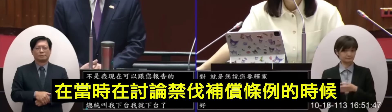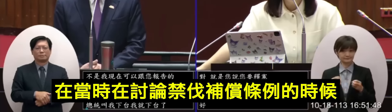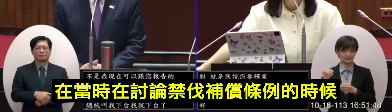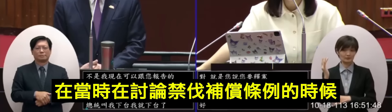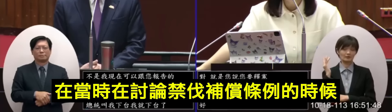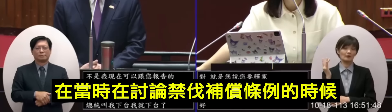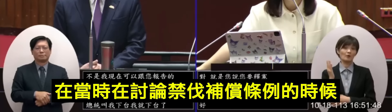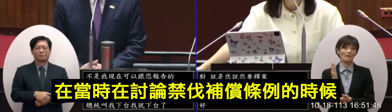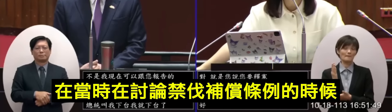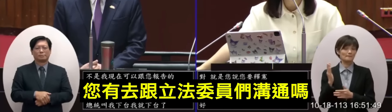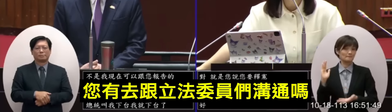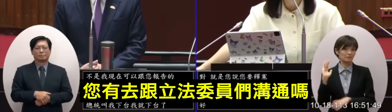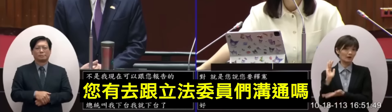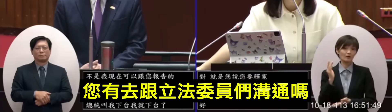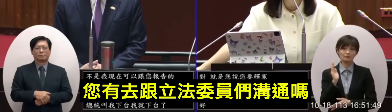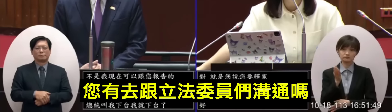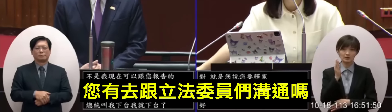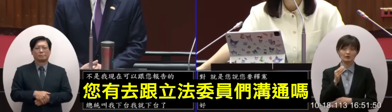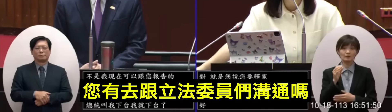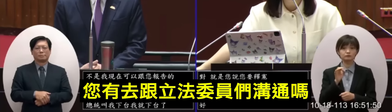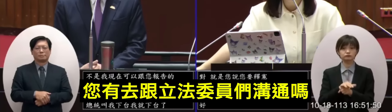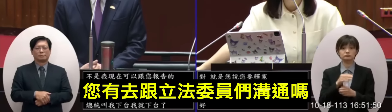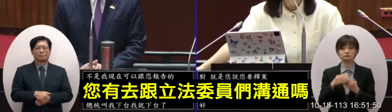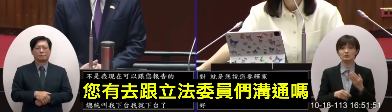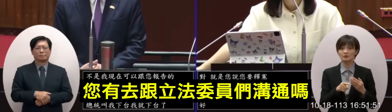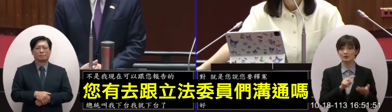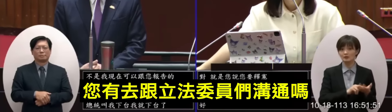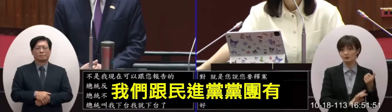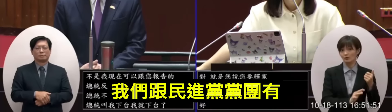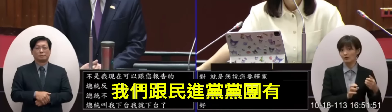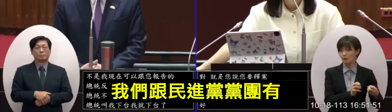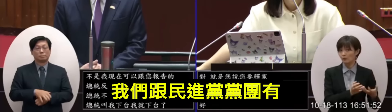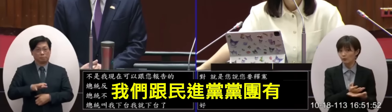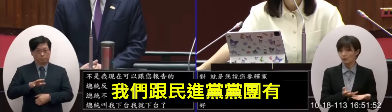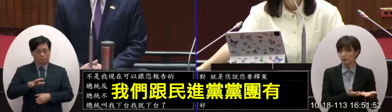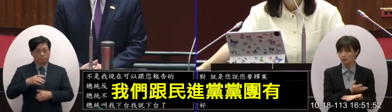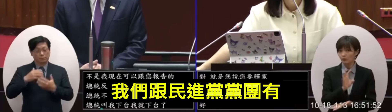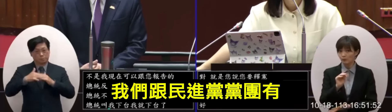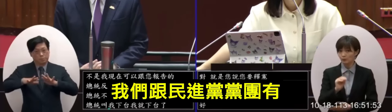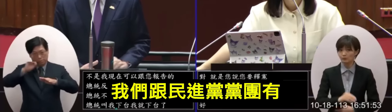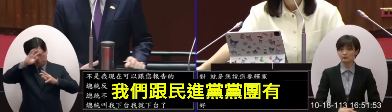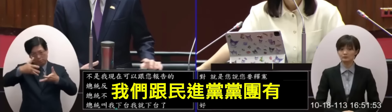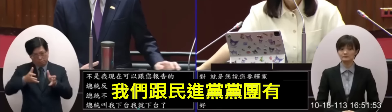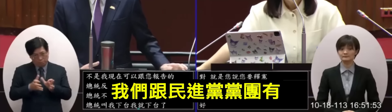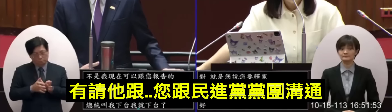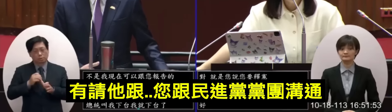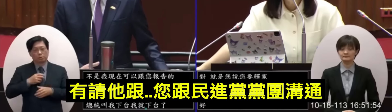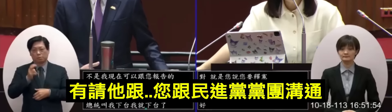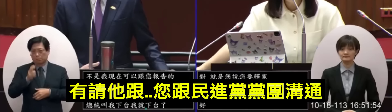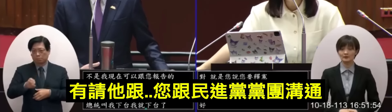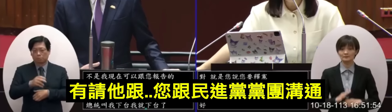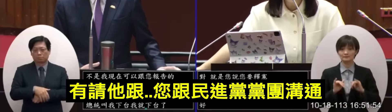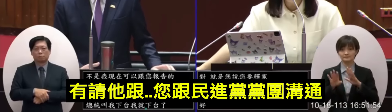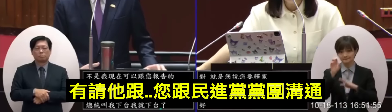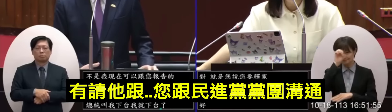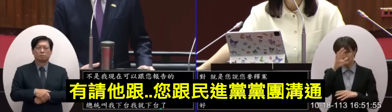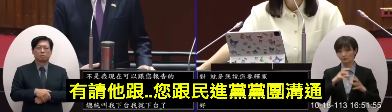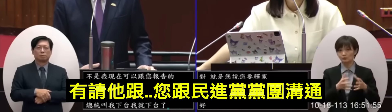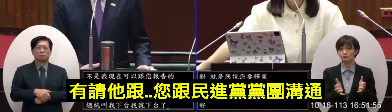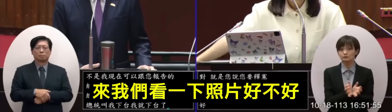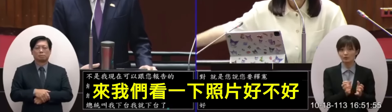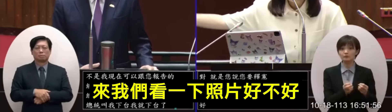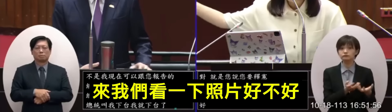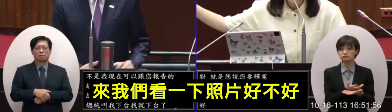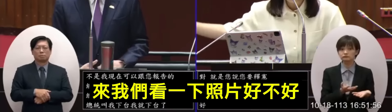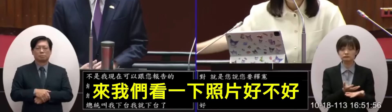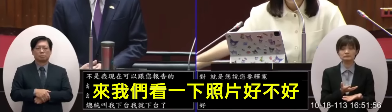禁法补偿条例的时候，您有去跟立法委员们沟通吗？ 我们跟民进党党团有请他 在。你跟民进党党团沟